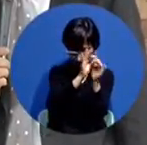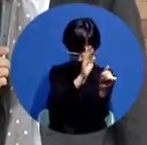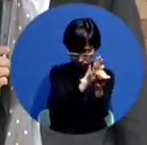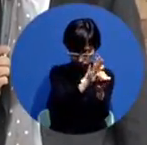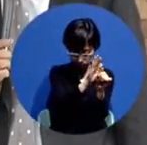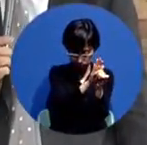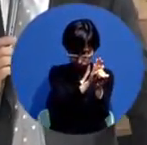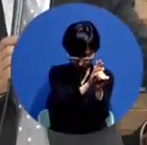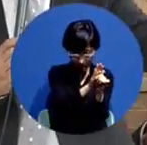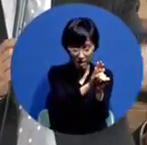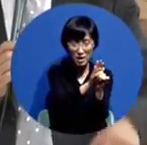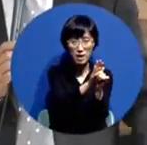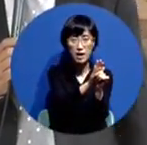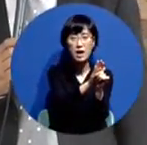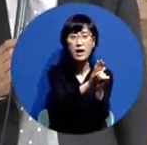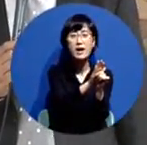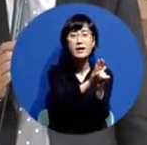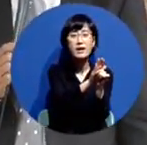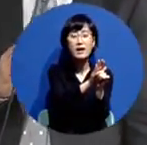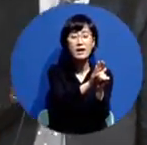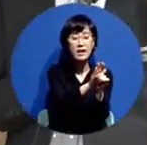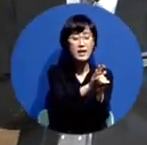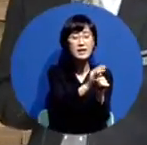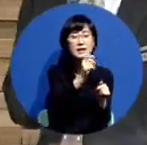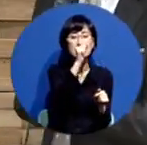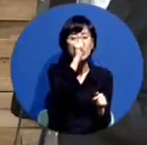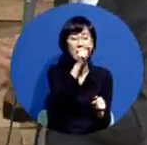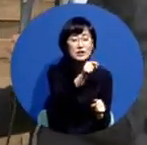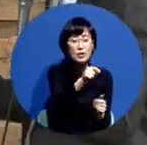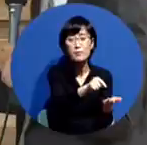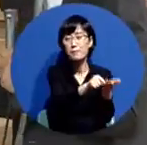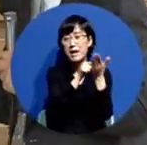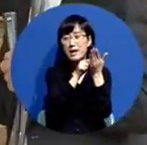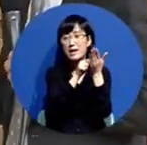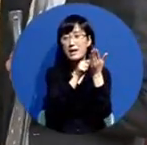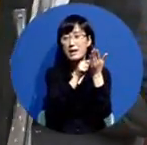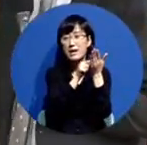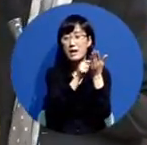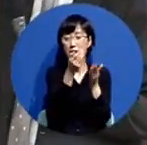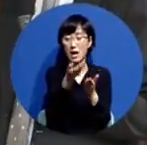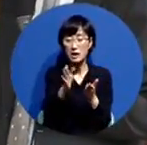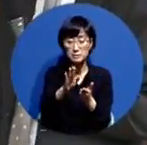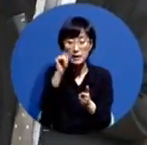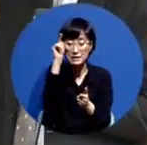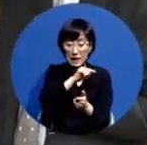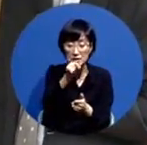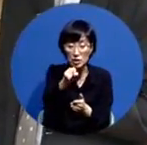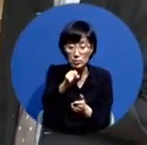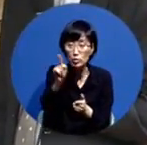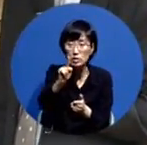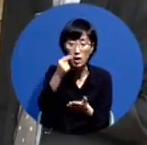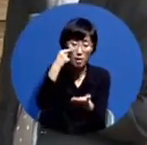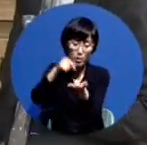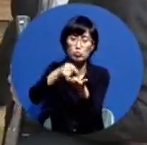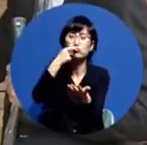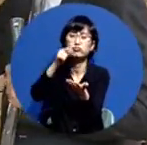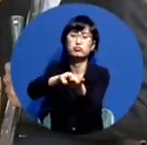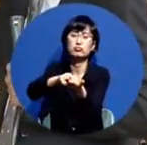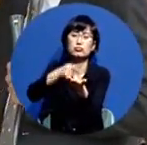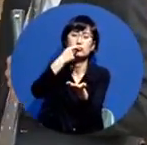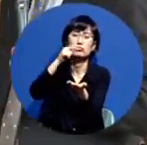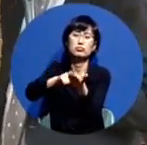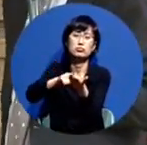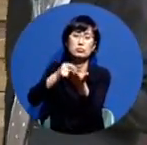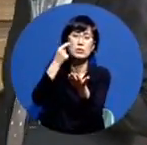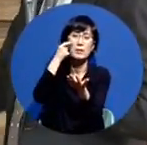才能够看到。 근데이 Remnant 가실수하는건요그냥봐도그냥실수하면딱보입니다 如果说 Remnant 失误的话，仅是看一下也知道他做错